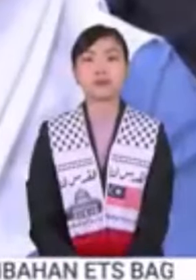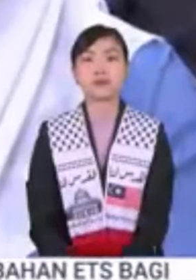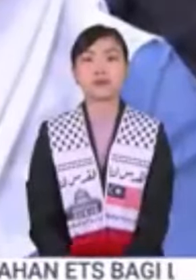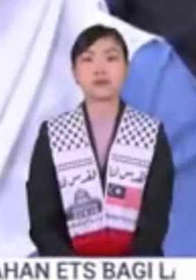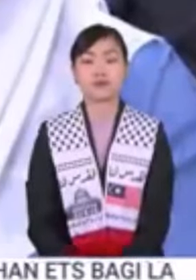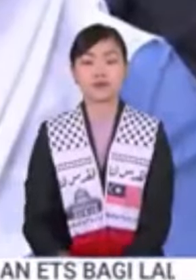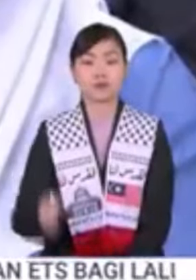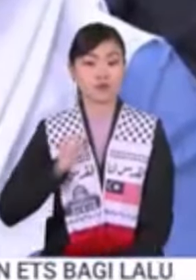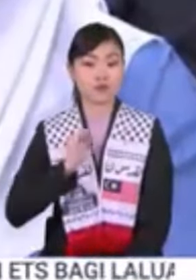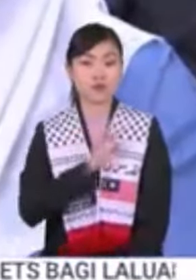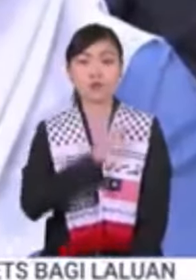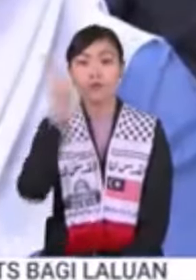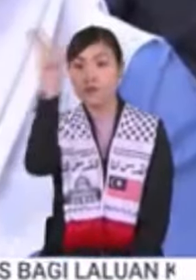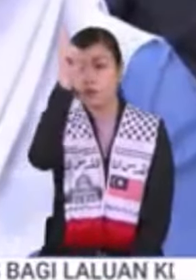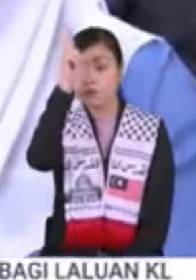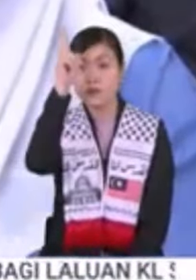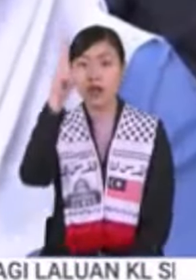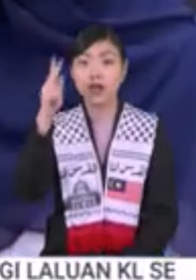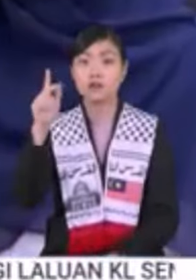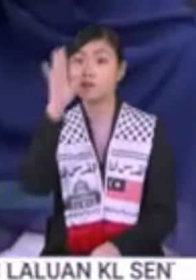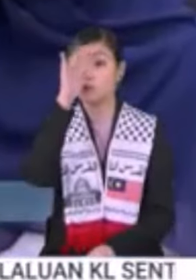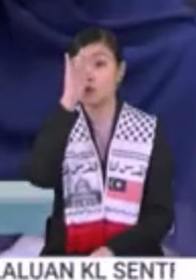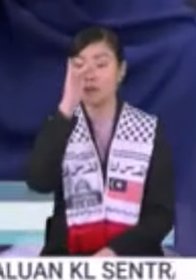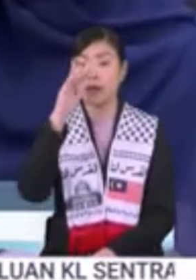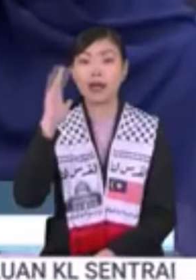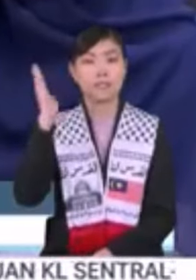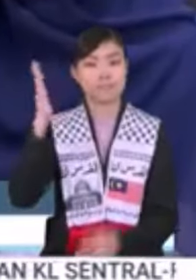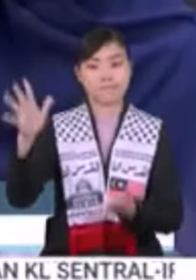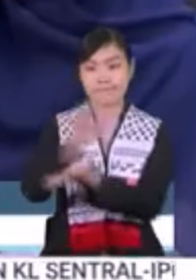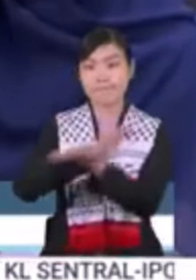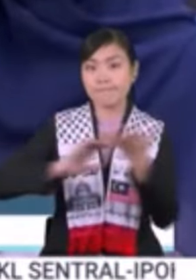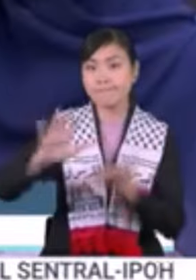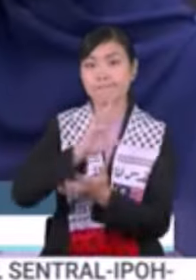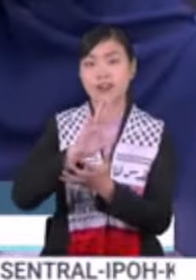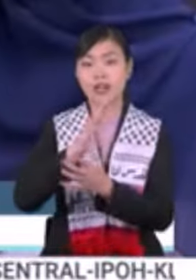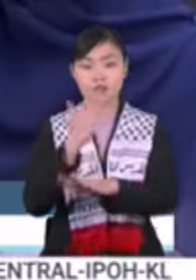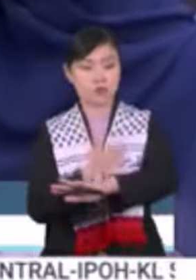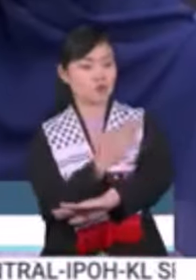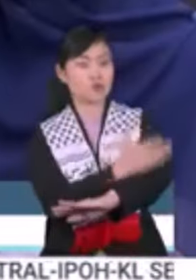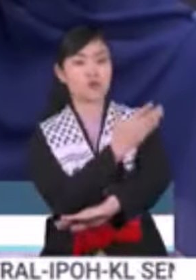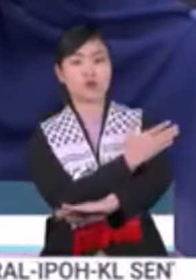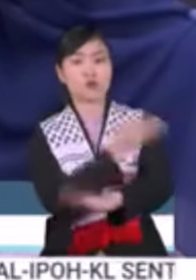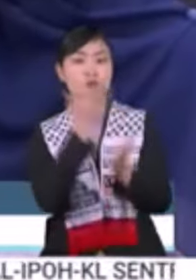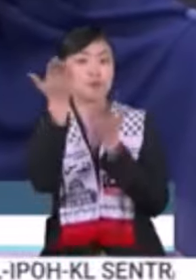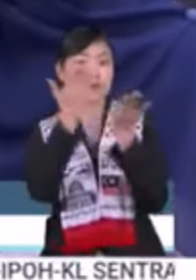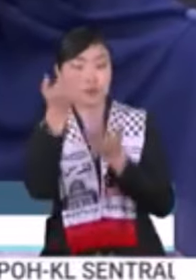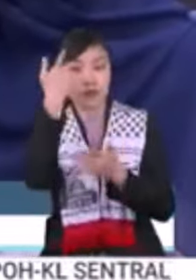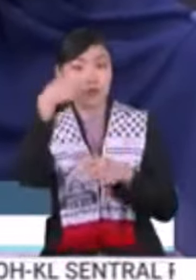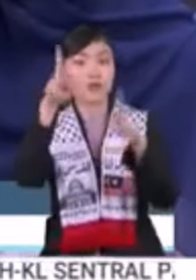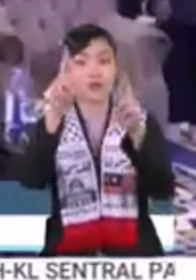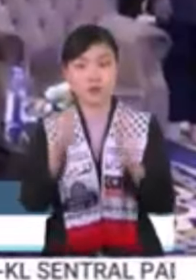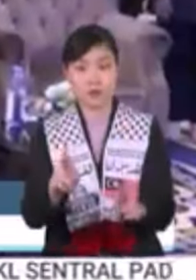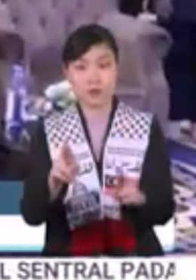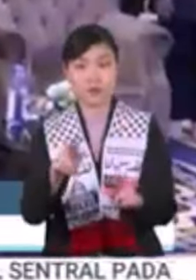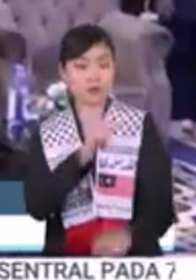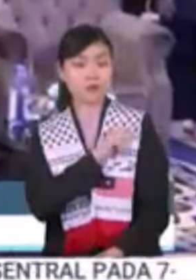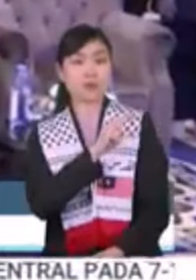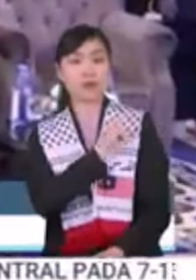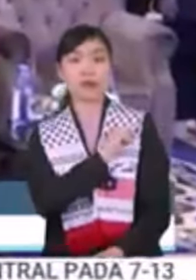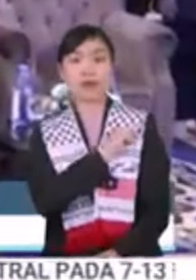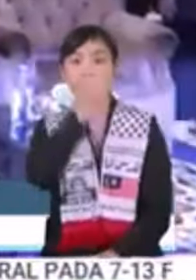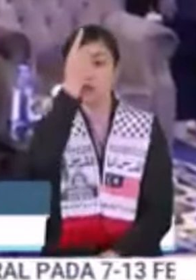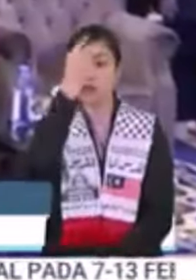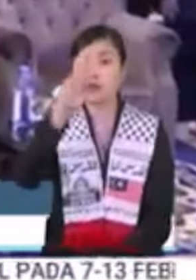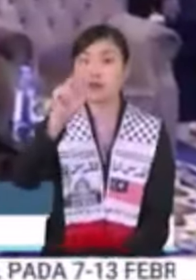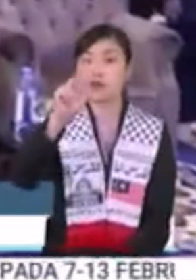perjawatan kakitangan awam Negeri Melaka bakal dirombak ia dilaksana bagi menambah baik mutu perkhidmatan kepada rakyat Ketua menteri Datuk Seri